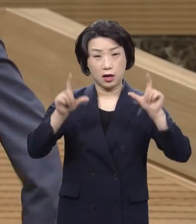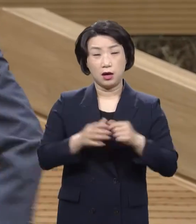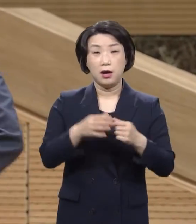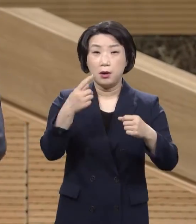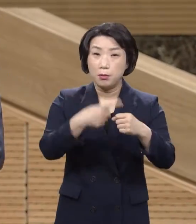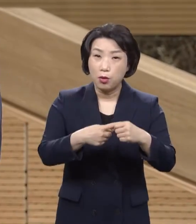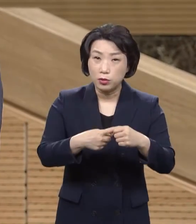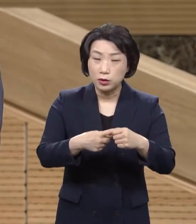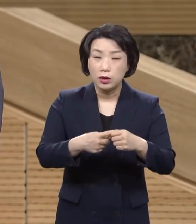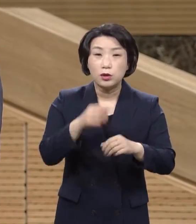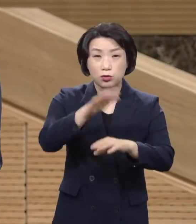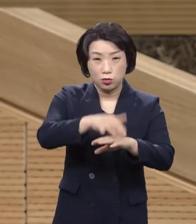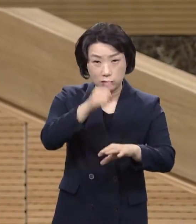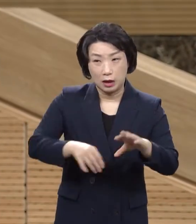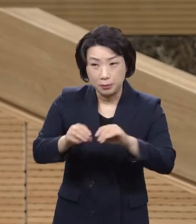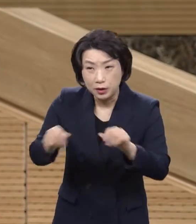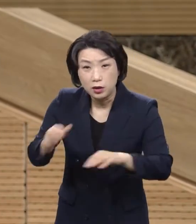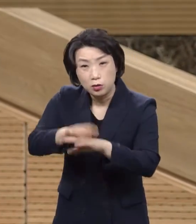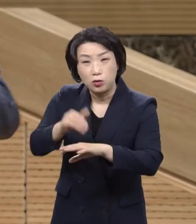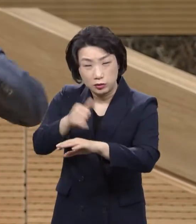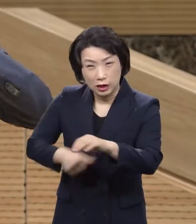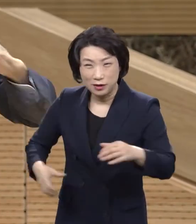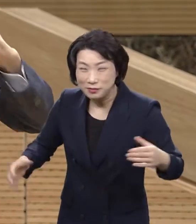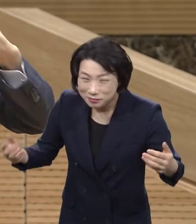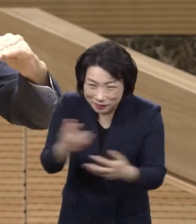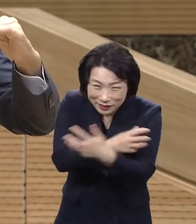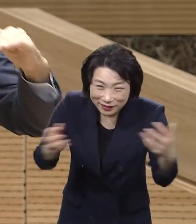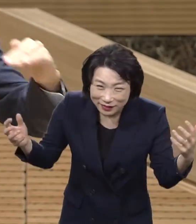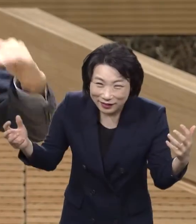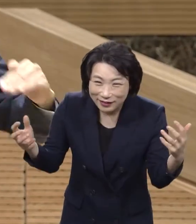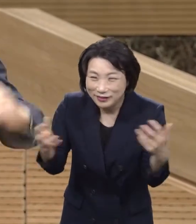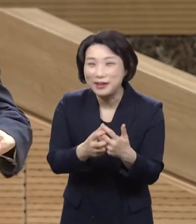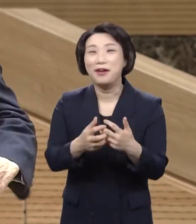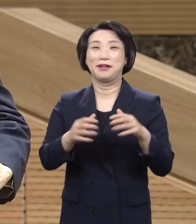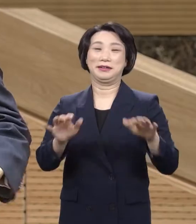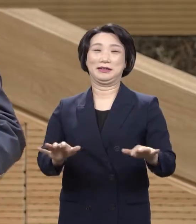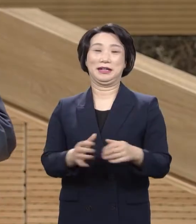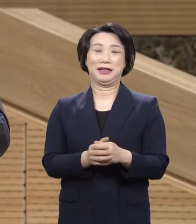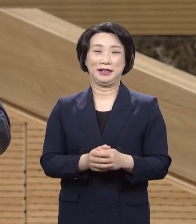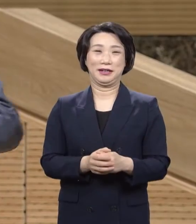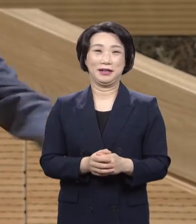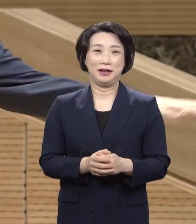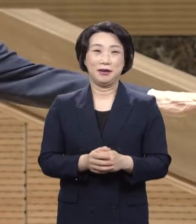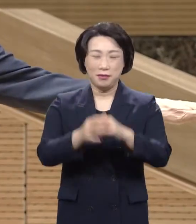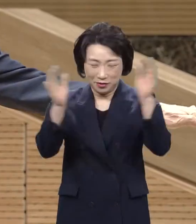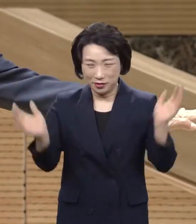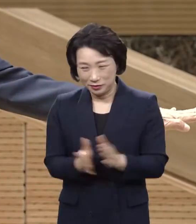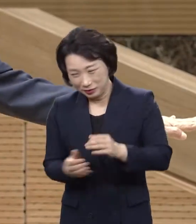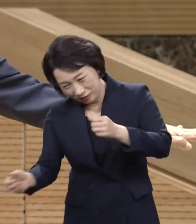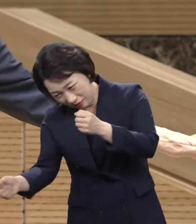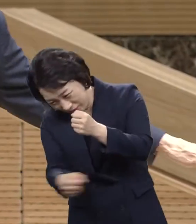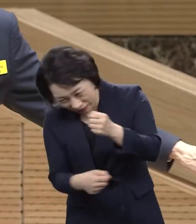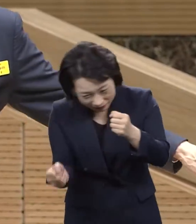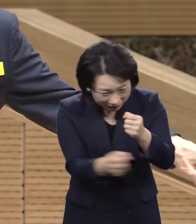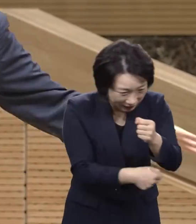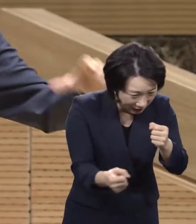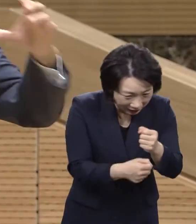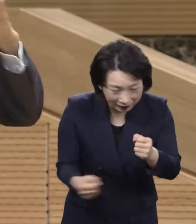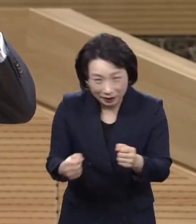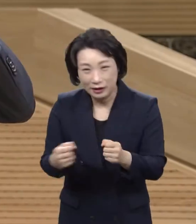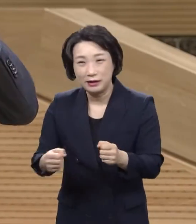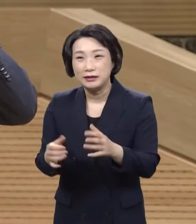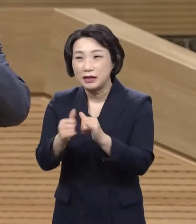보리농사, 밀농사를 잘 했어요. 그래서 다 이제 잘라서 배서 사람